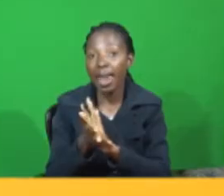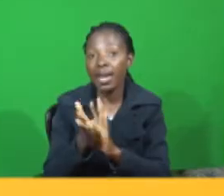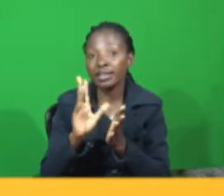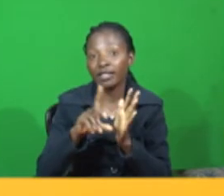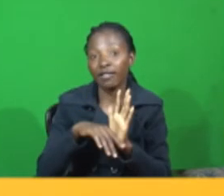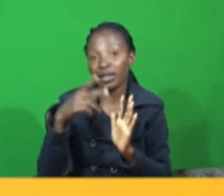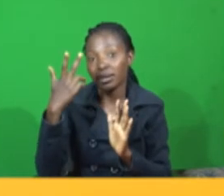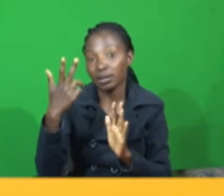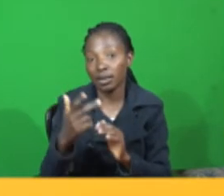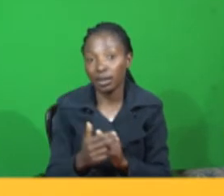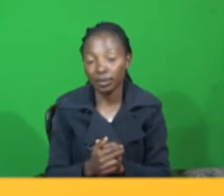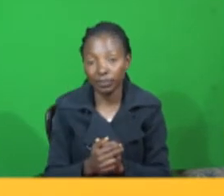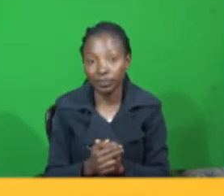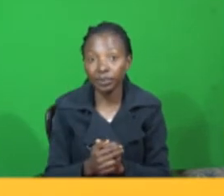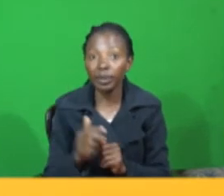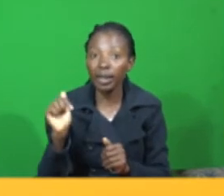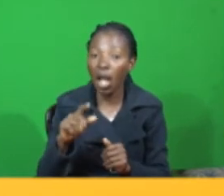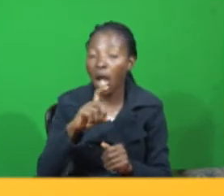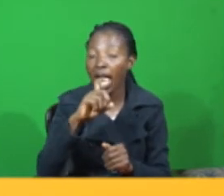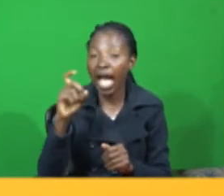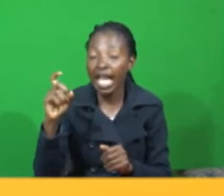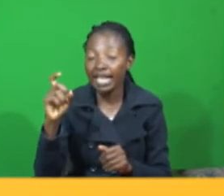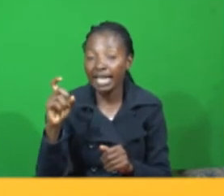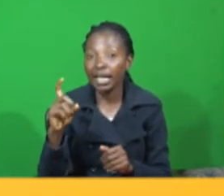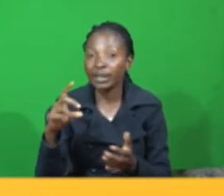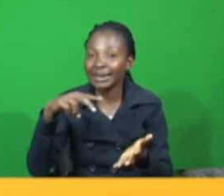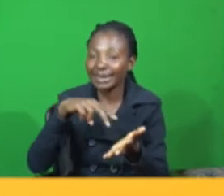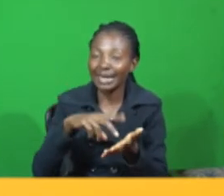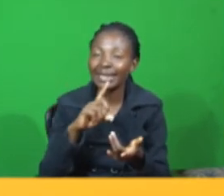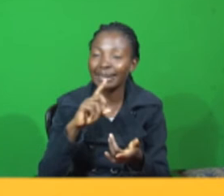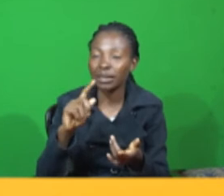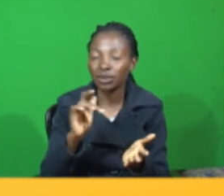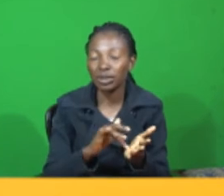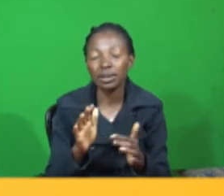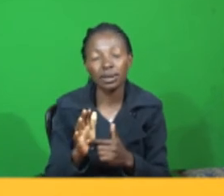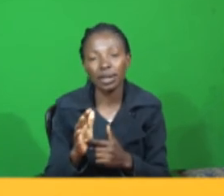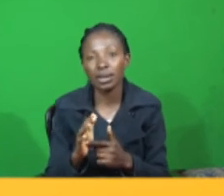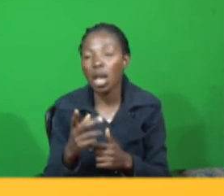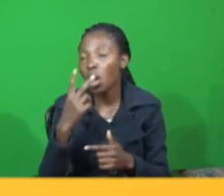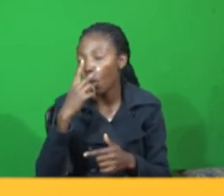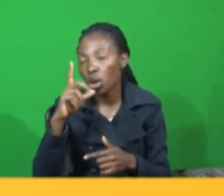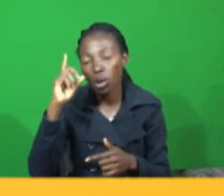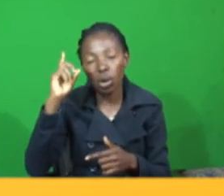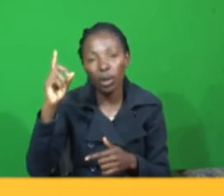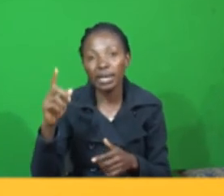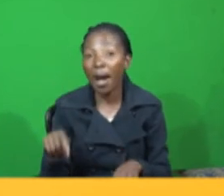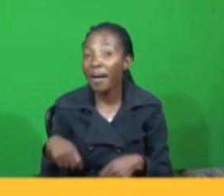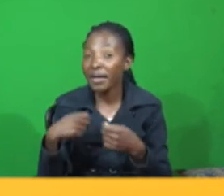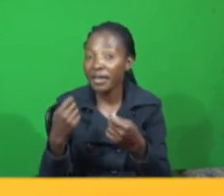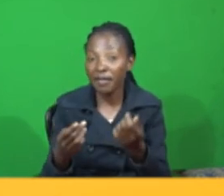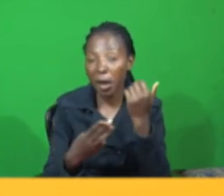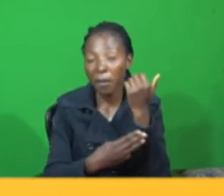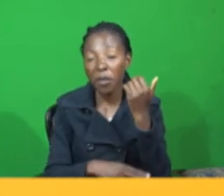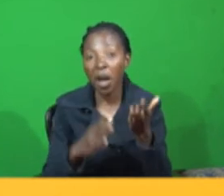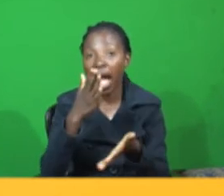19 verse 8. Verse 8. Ipaposa kaya haka mira katikunashe. Tarira ishe. Ndinopa varombo hafu